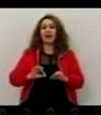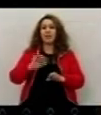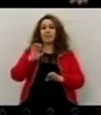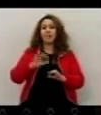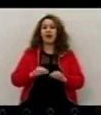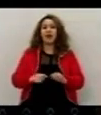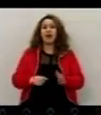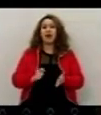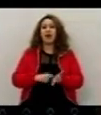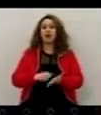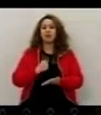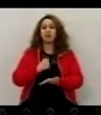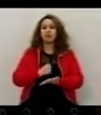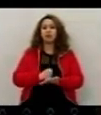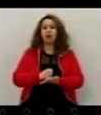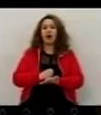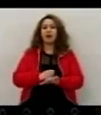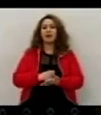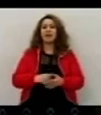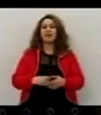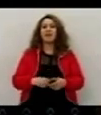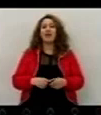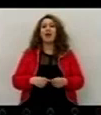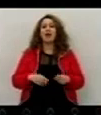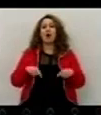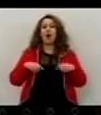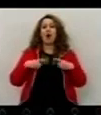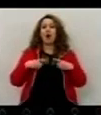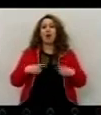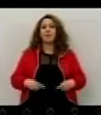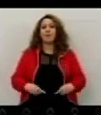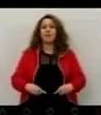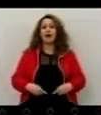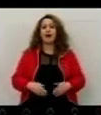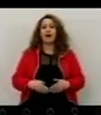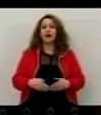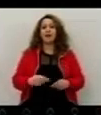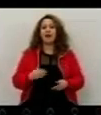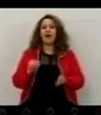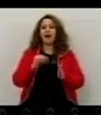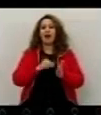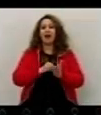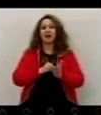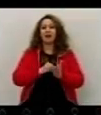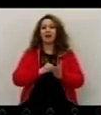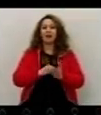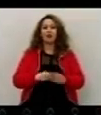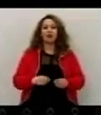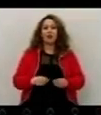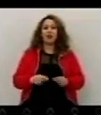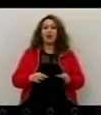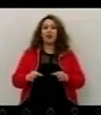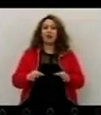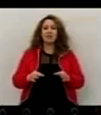عليه في البرلمان مؤخرا قد أدرج محاور أساسية لتطوير هذه المناطق من خلال